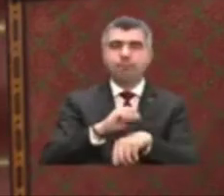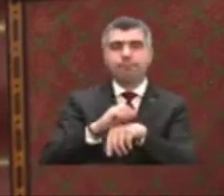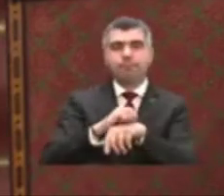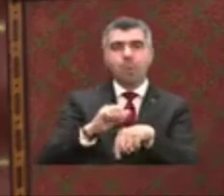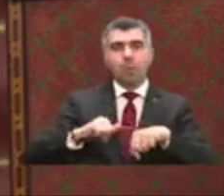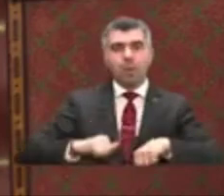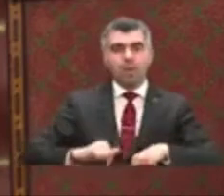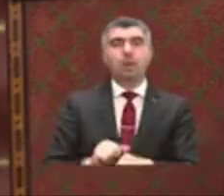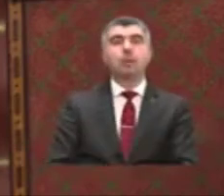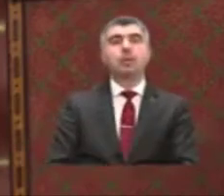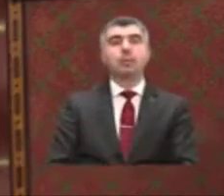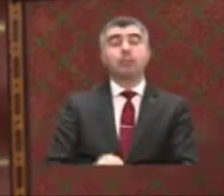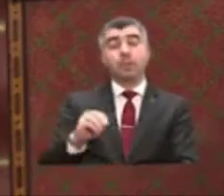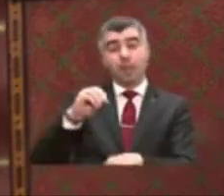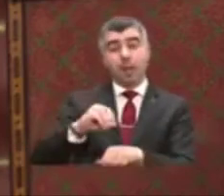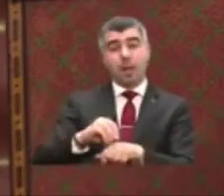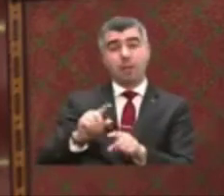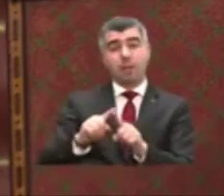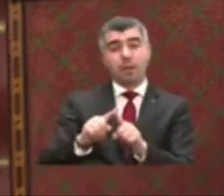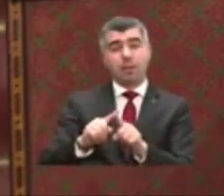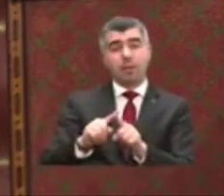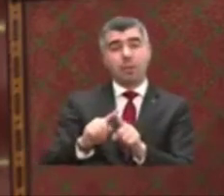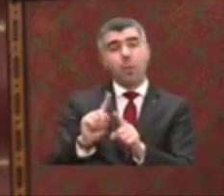كذلك العمل على إعطاء الأولوية